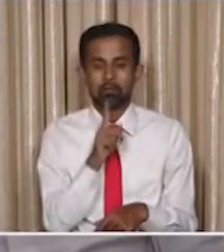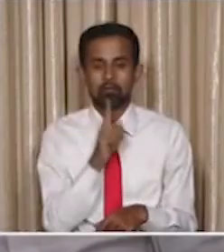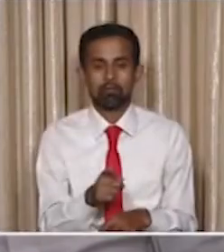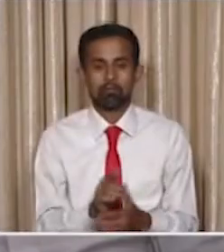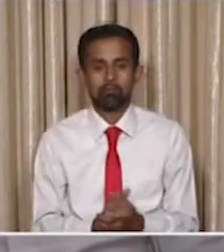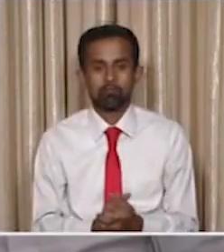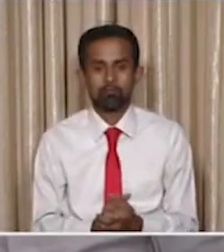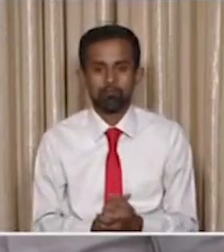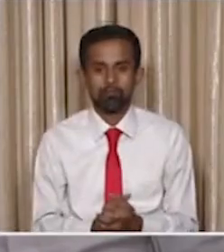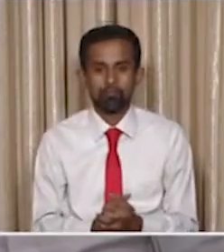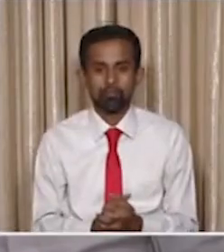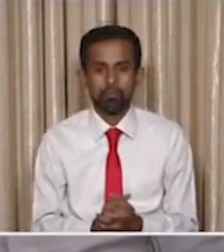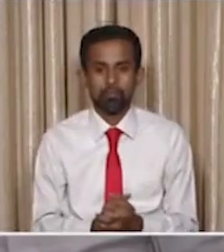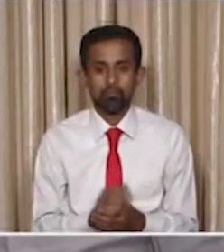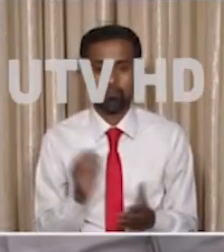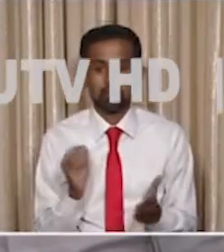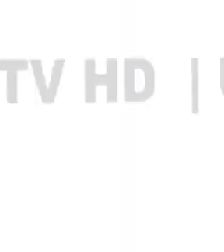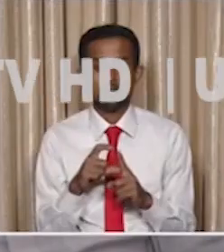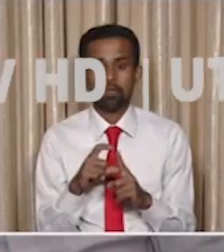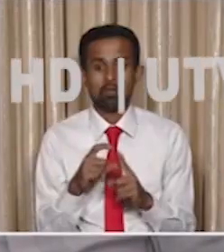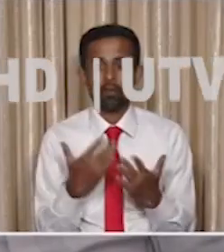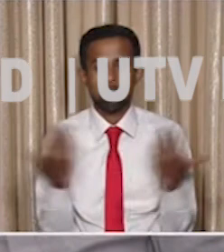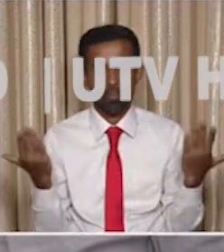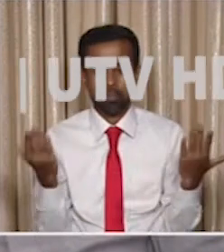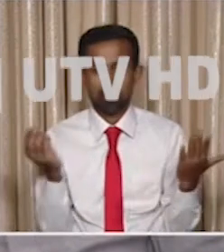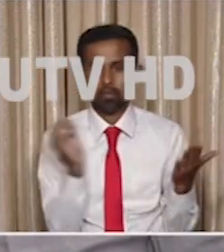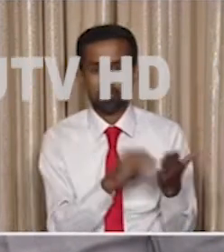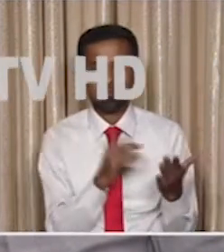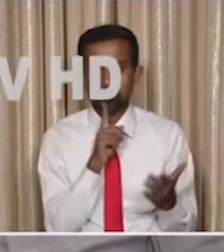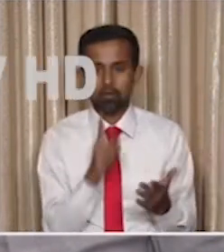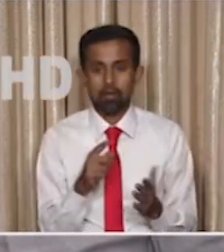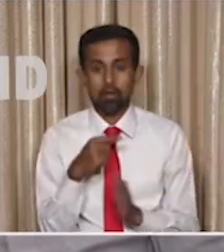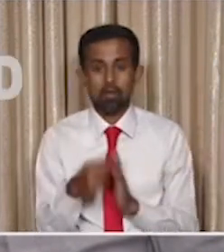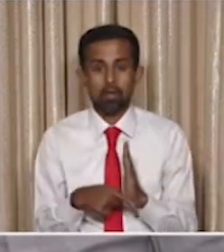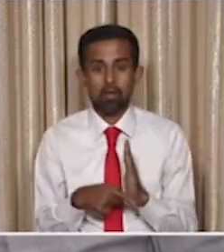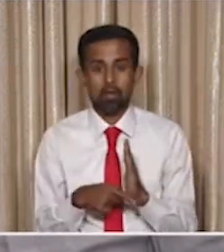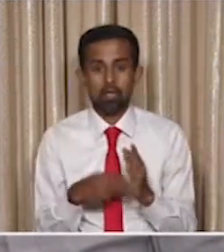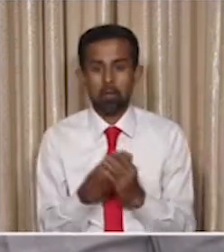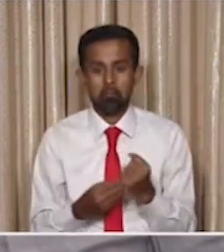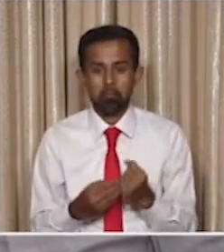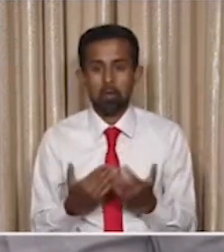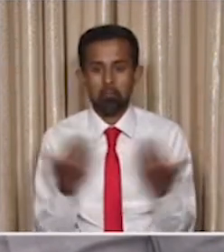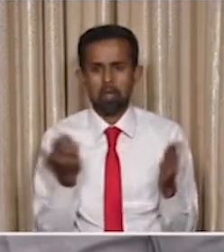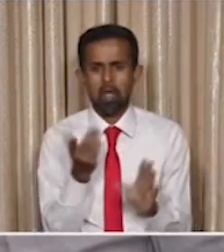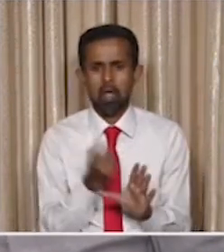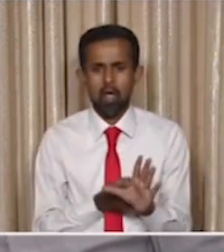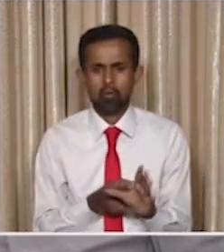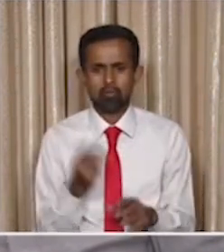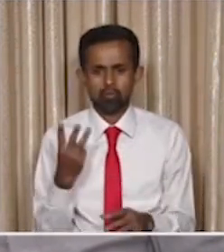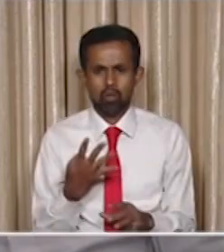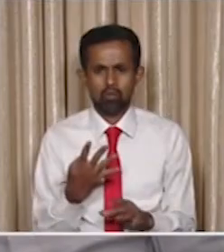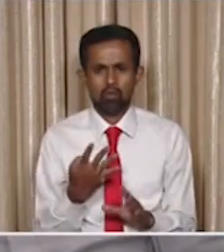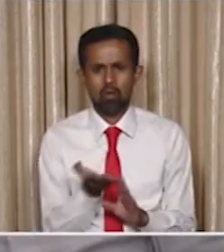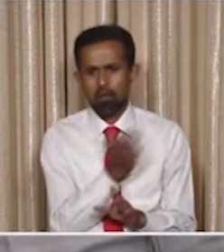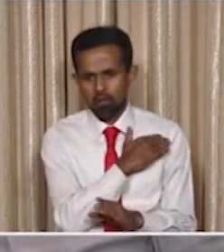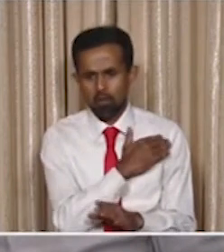තිබුණේ. ගරු මුලාසේ මන්තුමනි මේක දාලා තිබුණේ දිවයින පත්තරේ. දිවයින පත්තරේ කියන්නේ මේ රටේ ජාතිවාදී පත්තරයක්. අපිට මතකයි මීට අවුරුදු 3කට 4කට